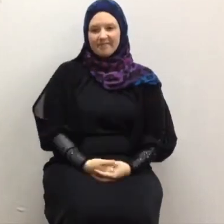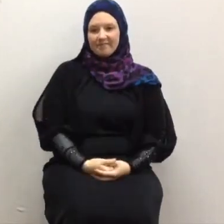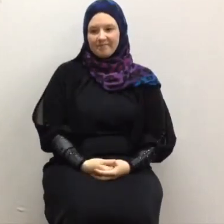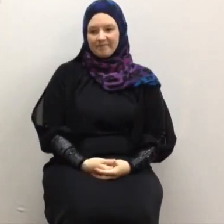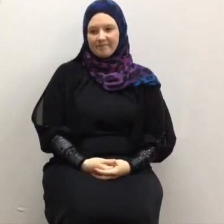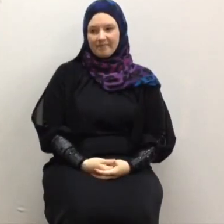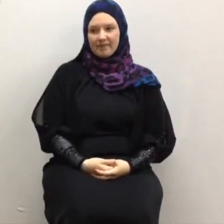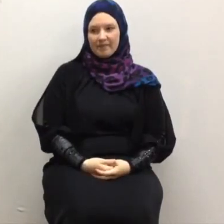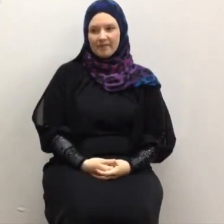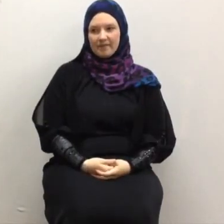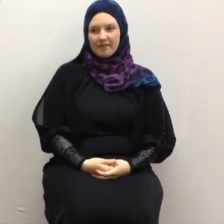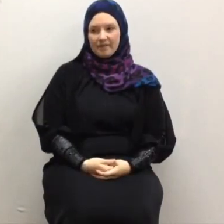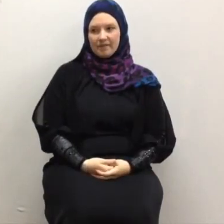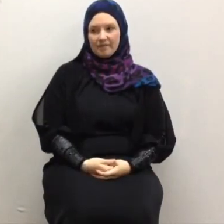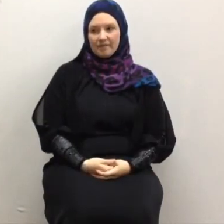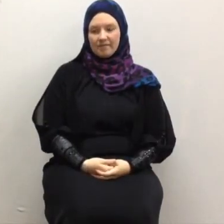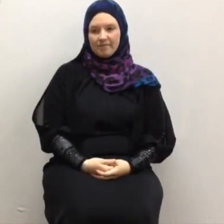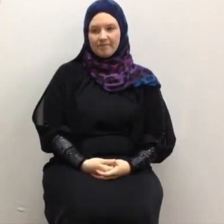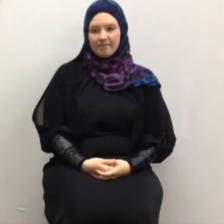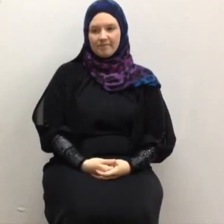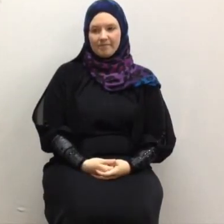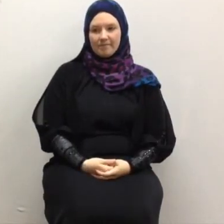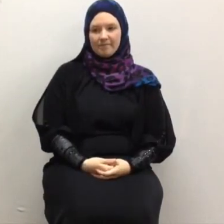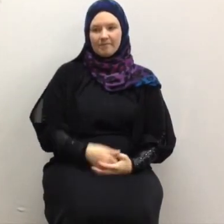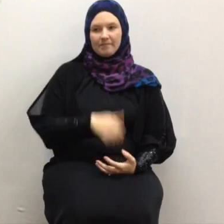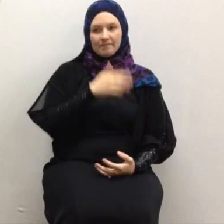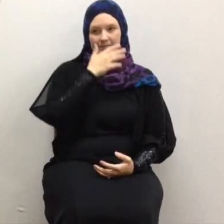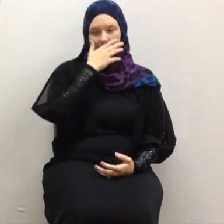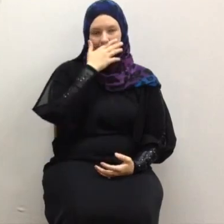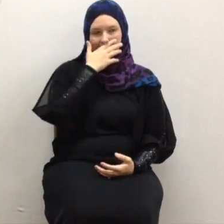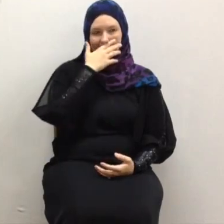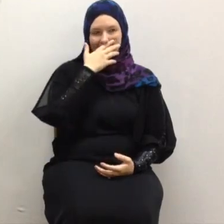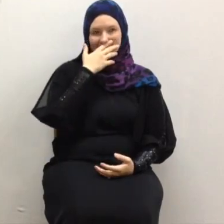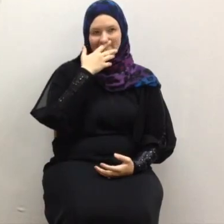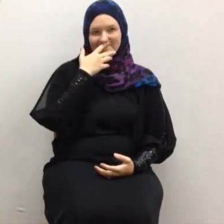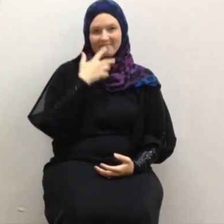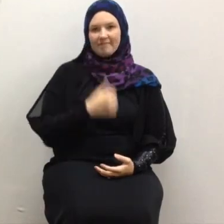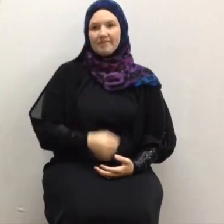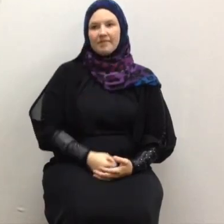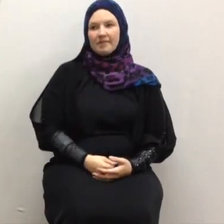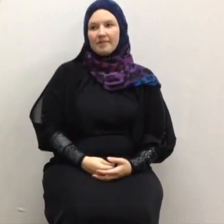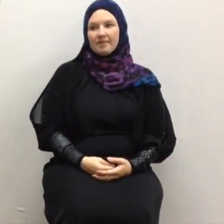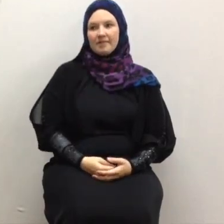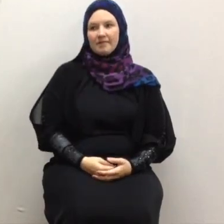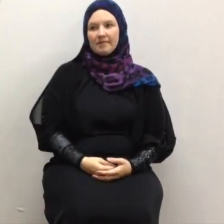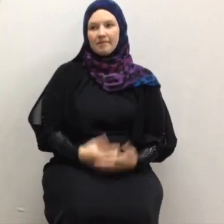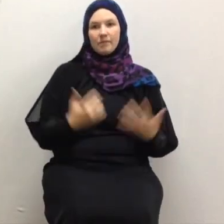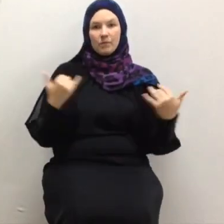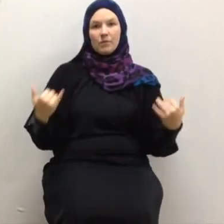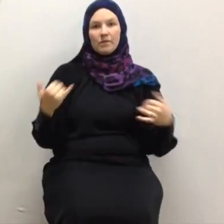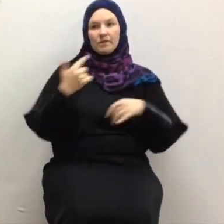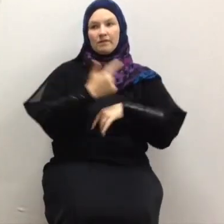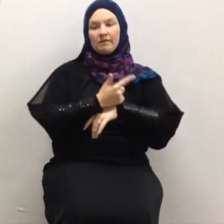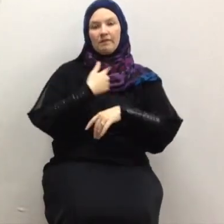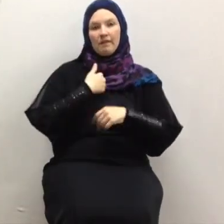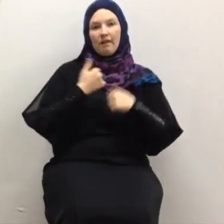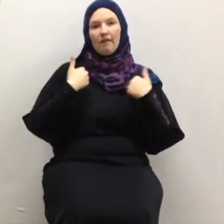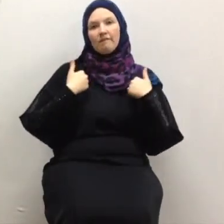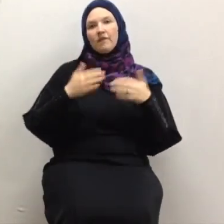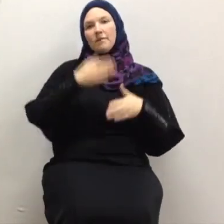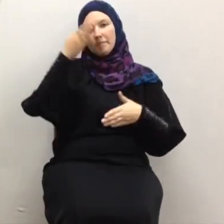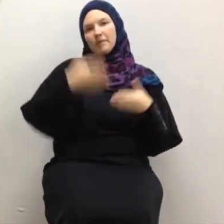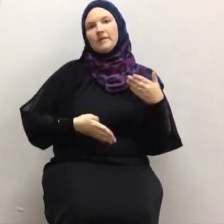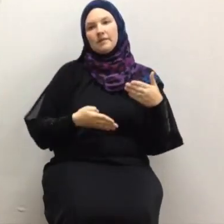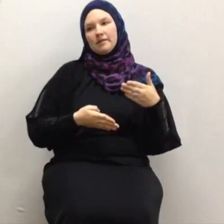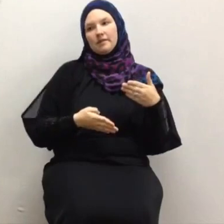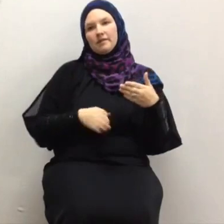وَأَتْمَمْتُ عَلَيْكُمْ نِعْمَتِي وَرَضِيتُ لَكُمُ الْإِسْلَامَ دِينَ. Today I have completed